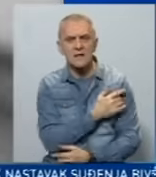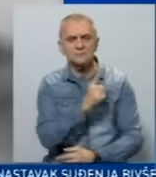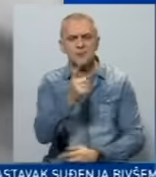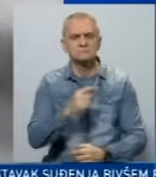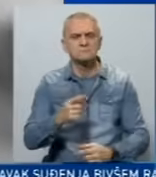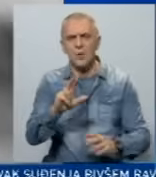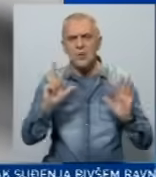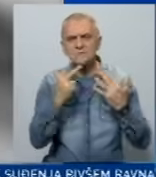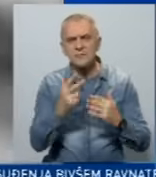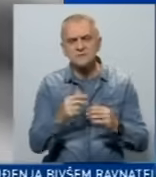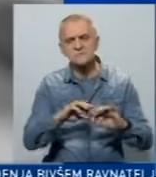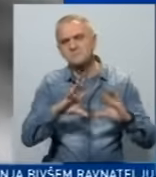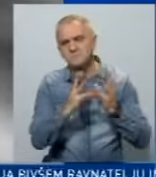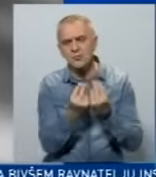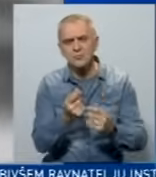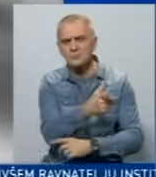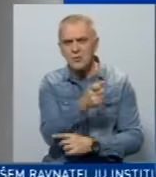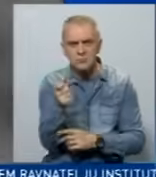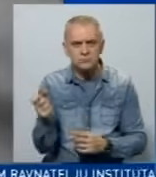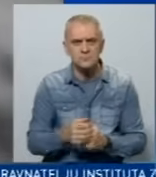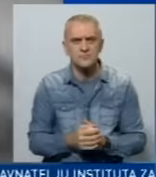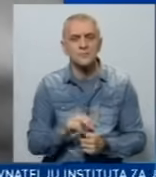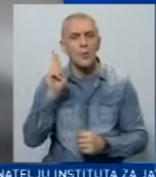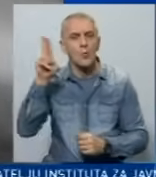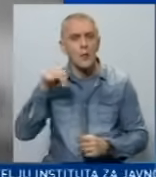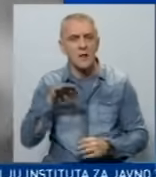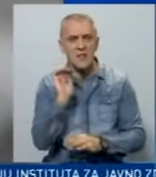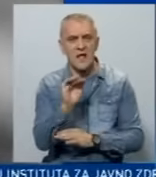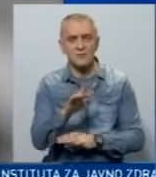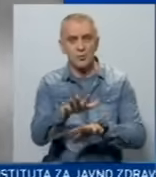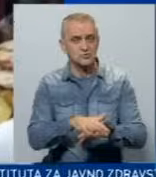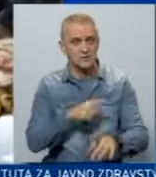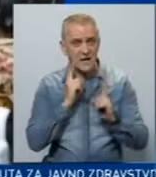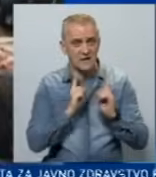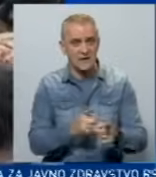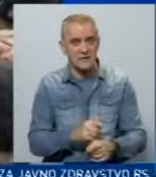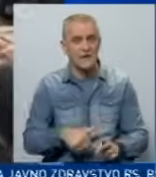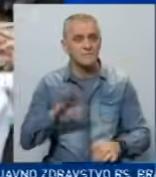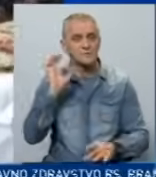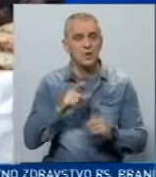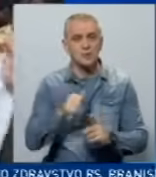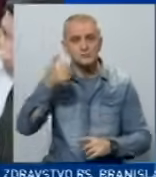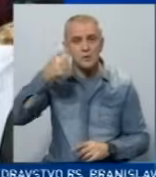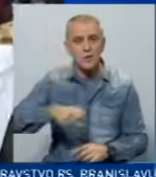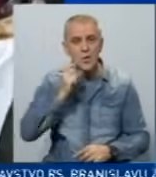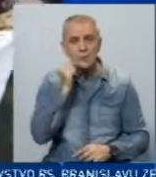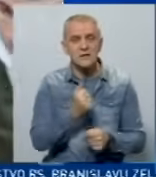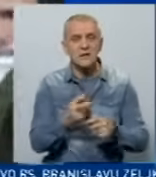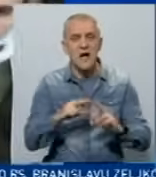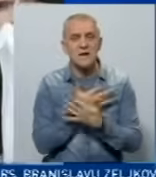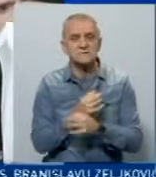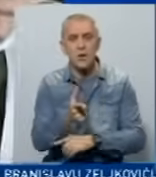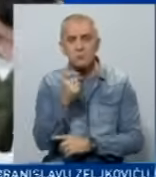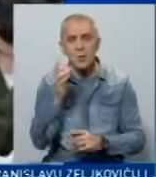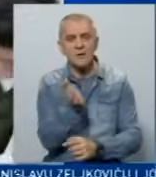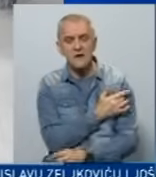porazili 18 od 24 bataljona. Iz UN-a javljaju da je od početka rata više od 100.000 ljudi u Gazi